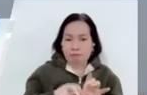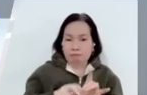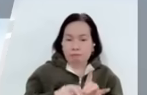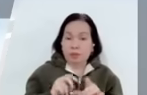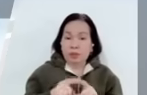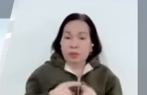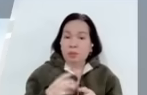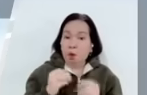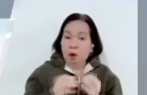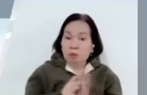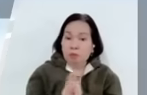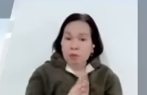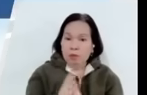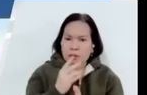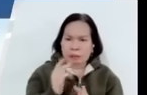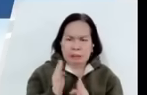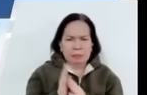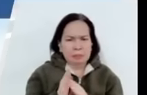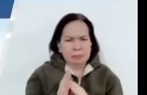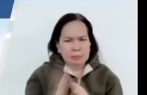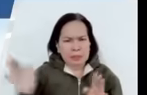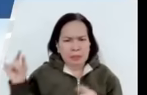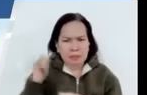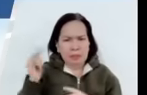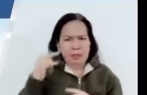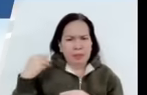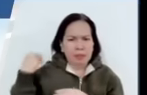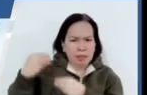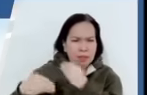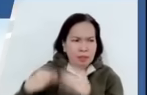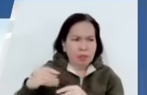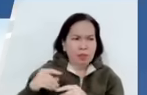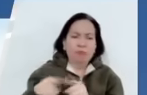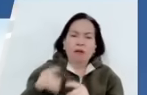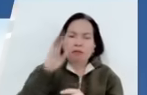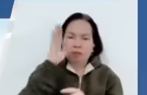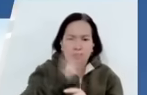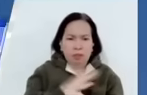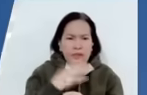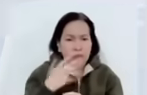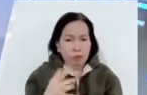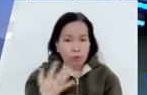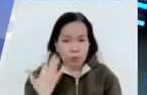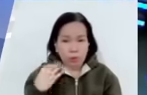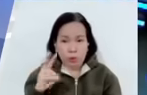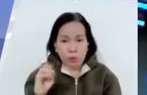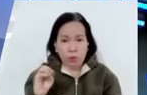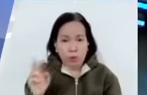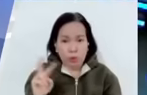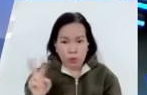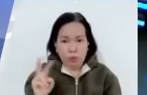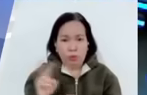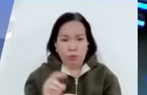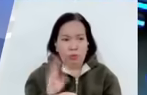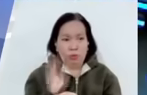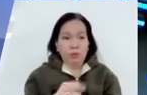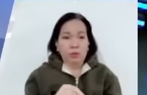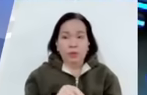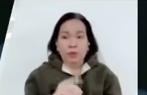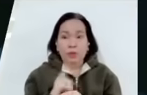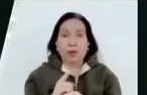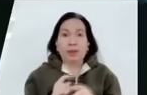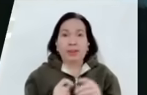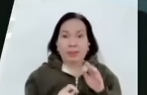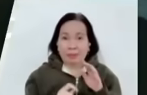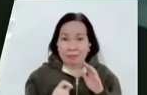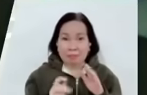ang pinakamalaking eroplano sa kasaysayan. Kaso nasira na ito dito lang 2022. Ang pinakamalaking eroplano sa buong mundo ay